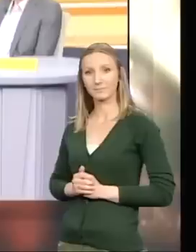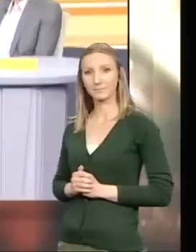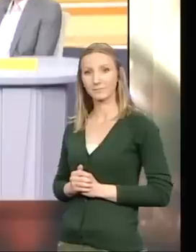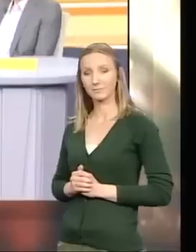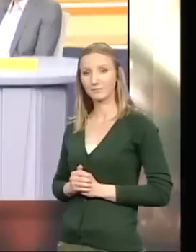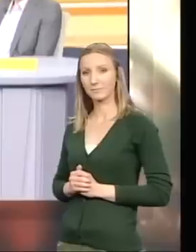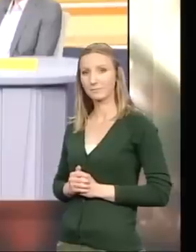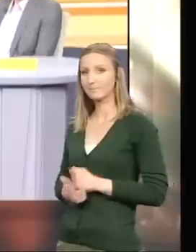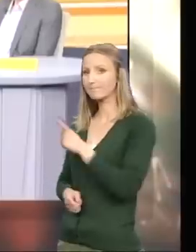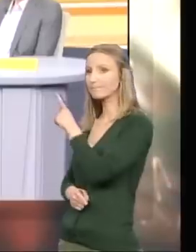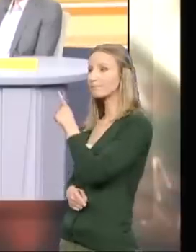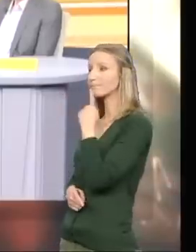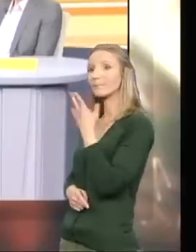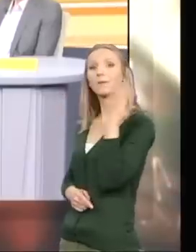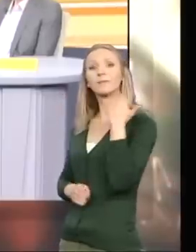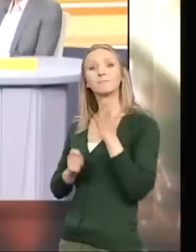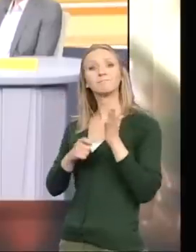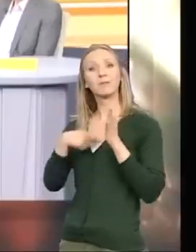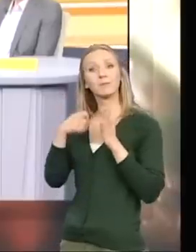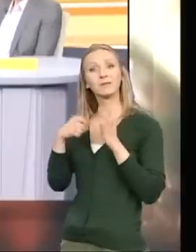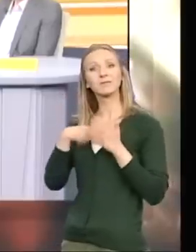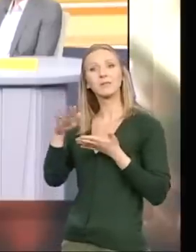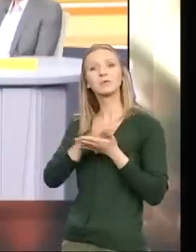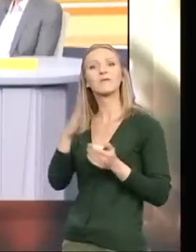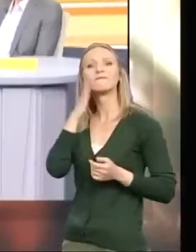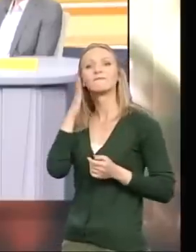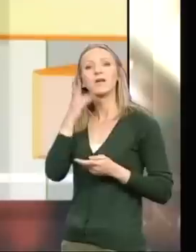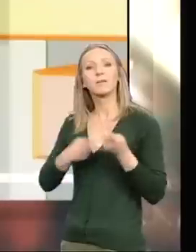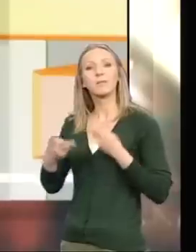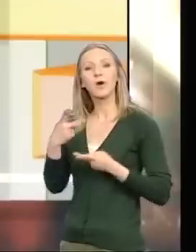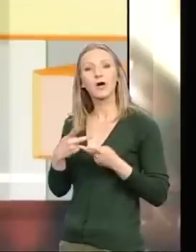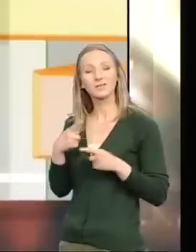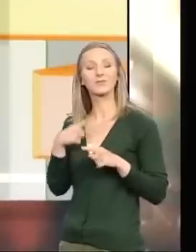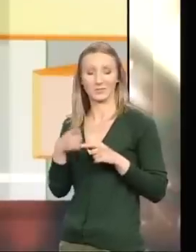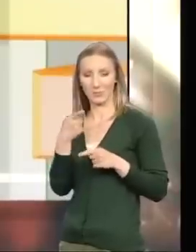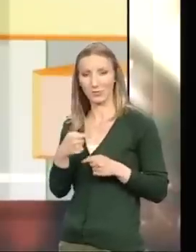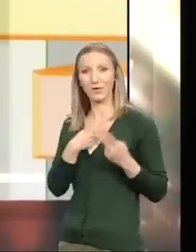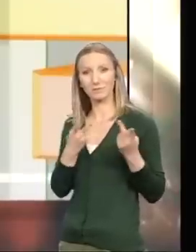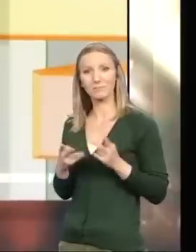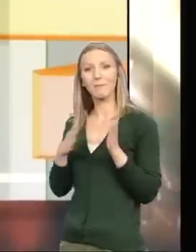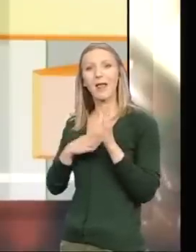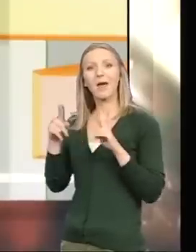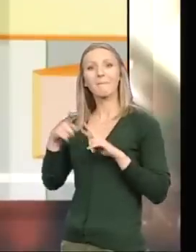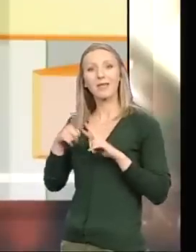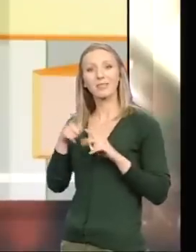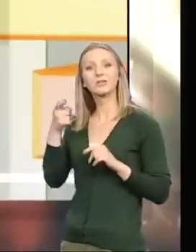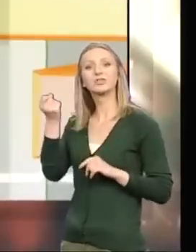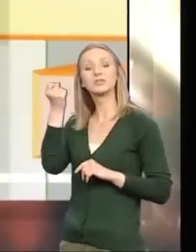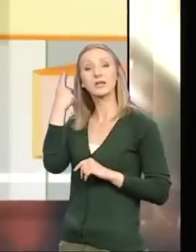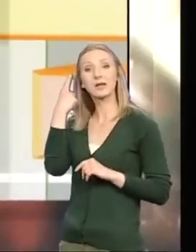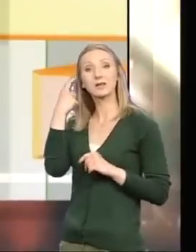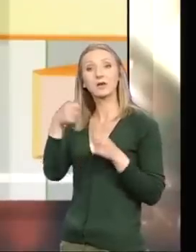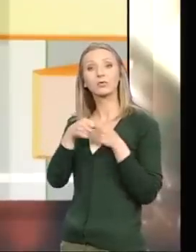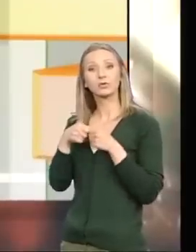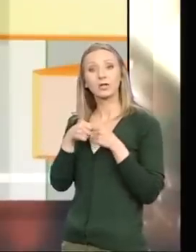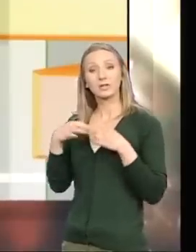U predkona misiji započeli smo priječu o fair proizvodu. Tim povodnjem sa nama je Mirjana Pantelić, sekretar Udruženja za